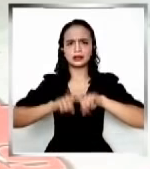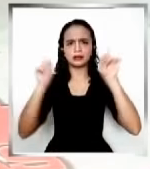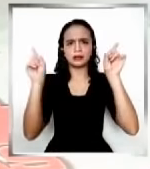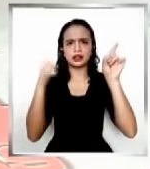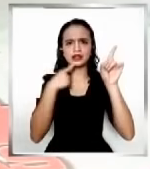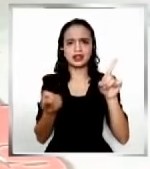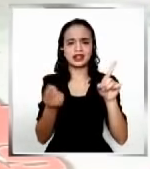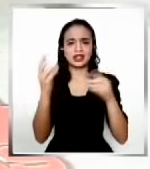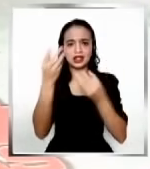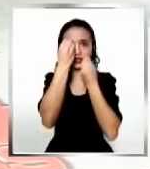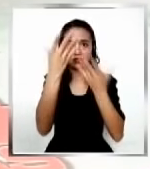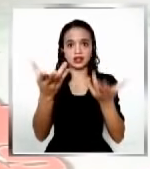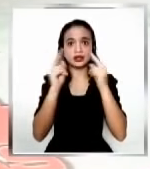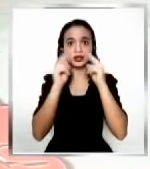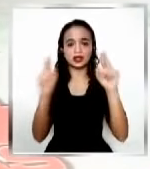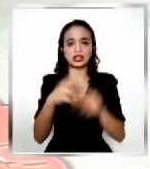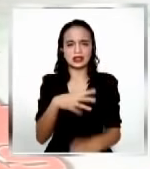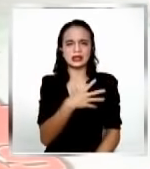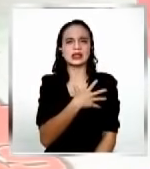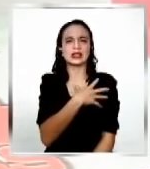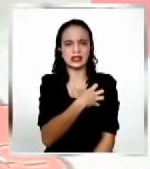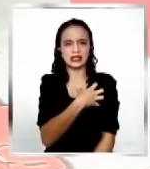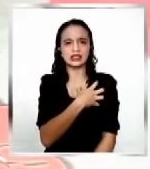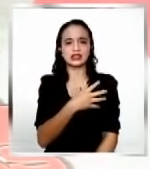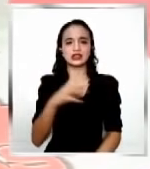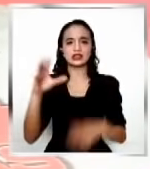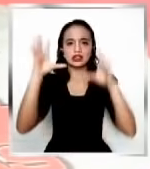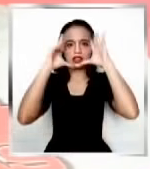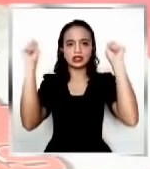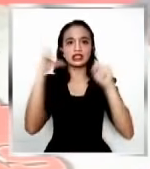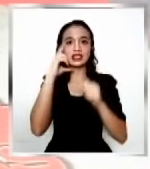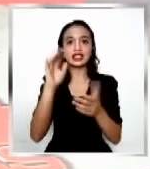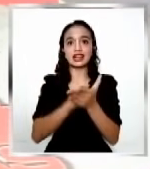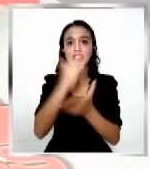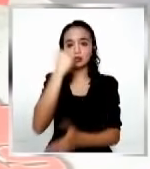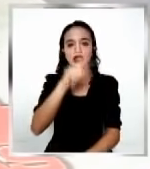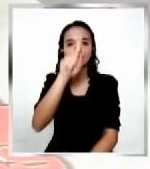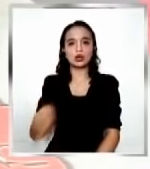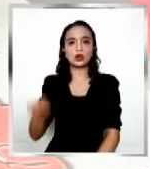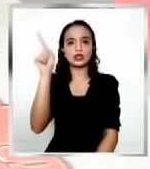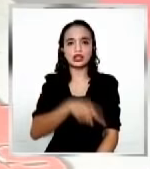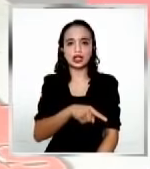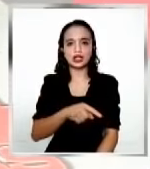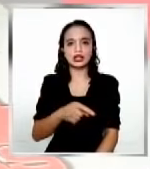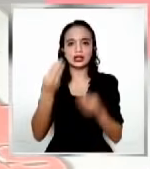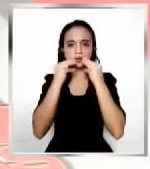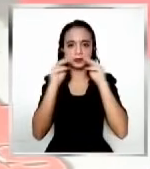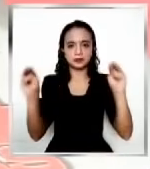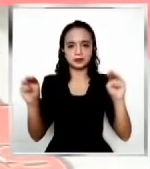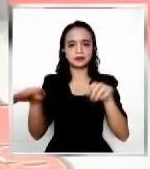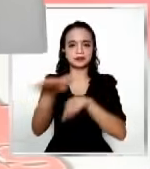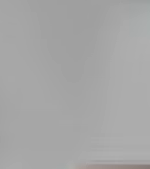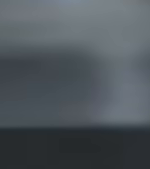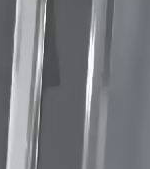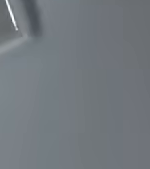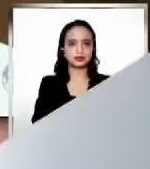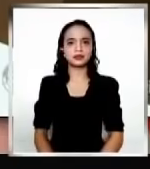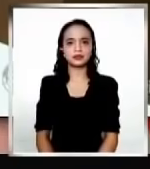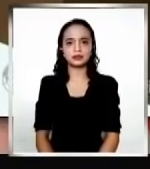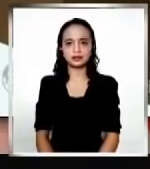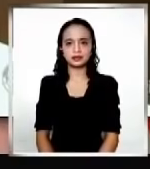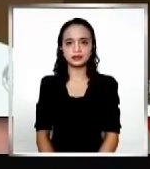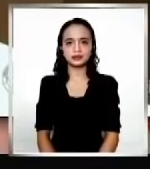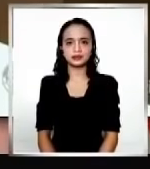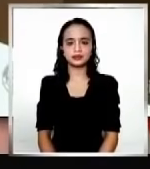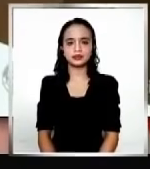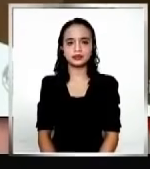inatake sa puso ang Pangulo, kaya kinansela kagabi ang kanyang talk to the nation. Nakatutok si Bernadette Reyes. Already